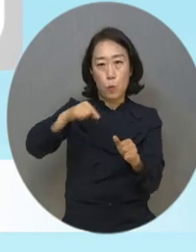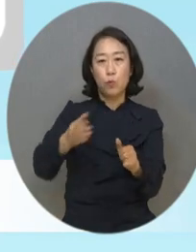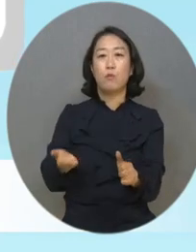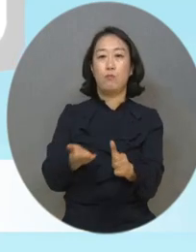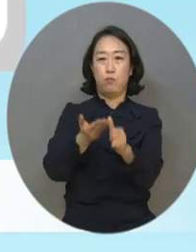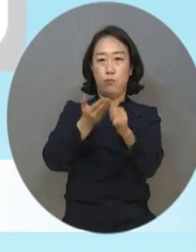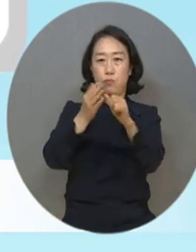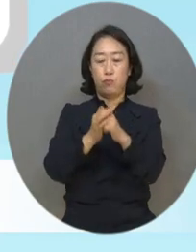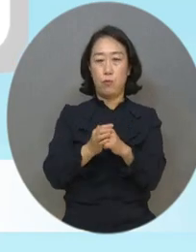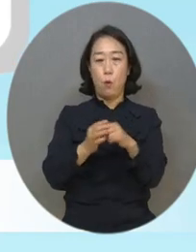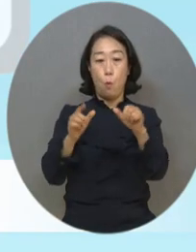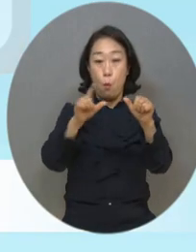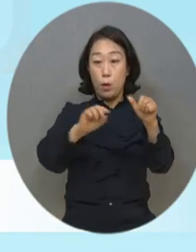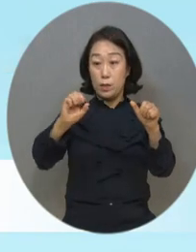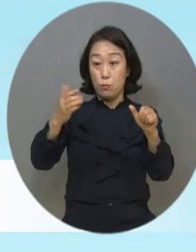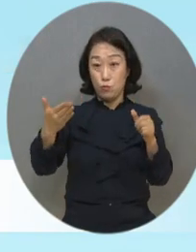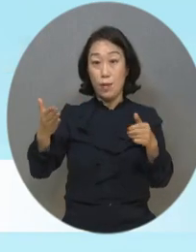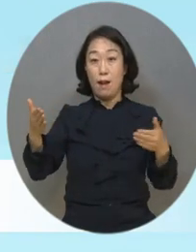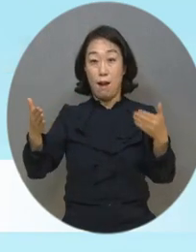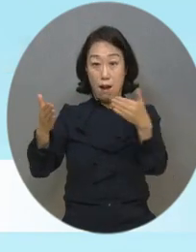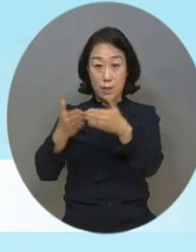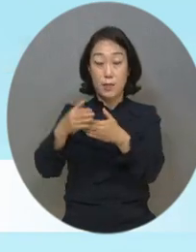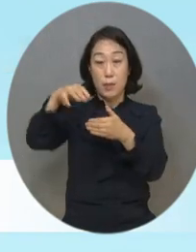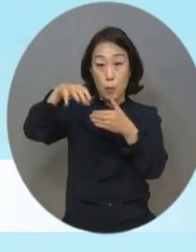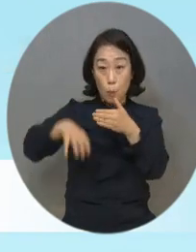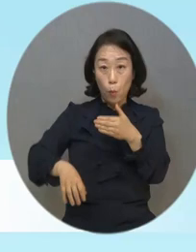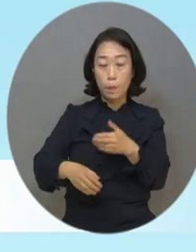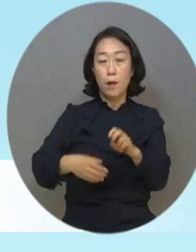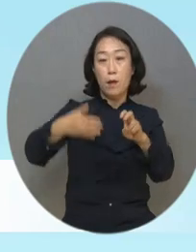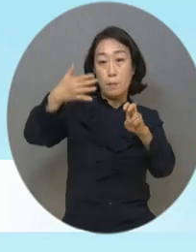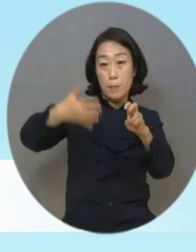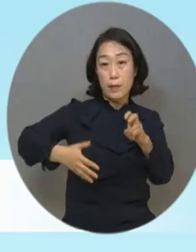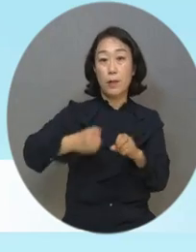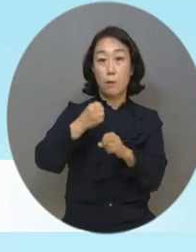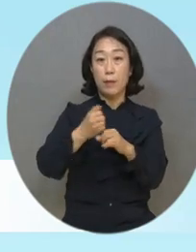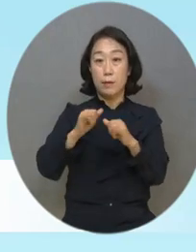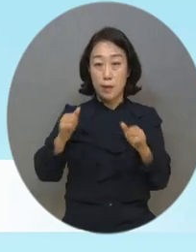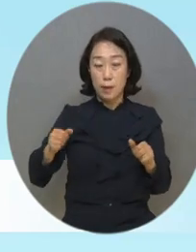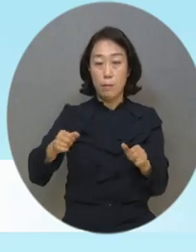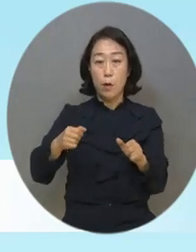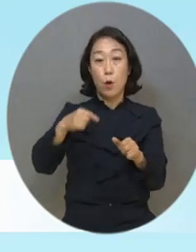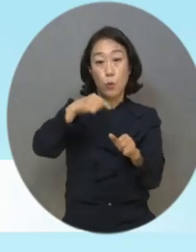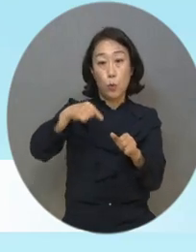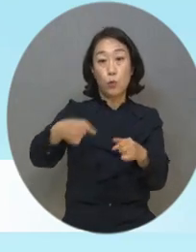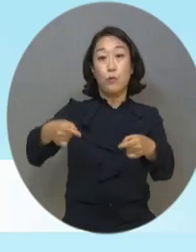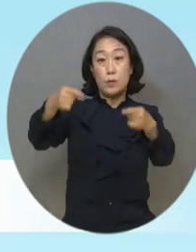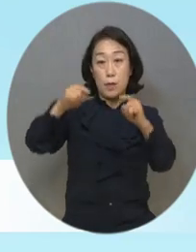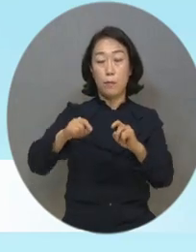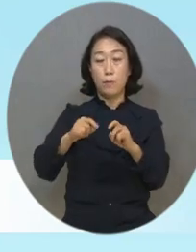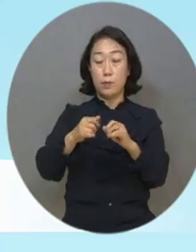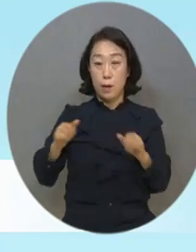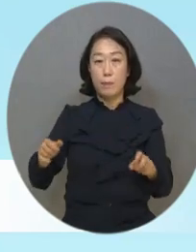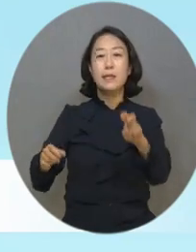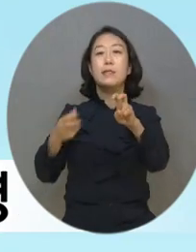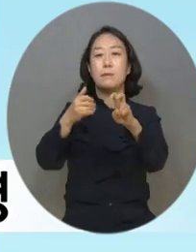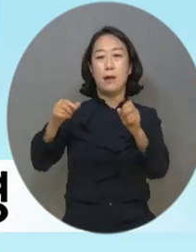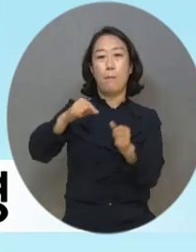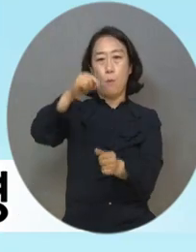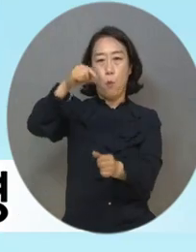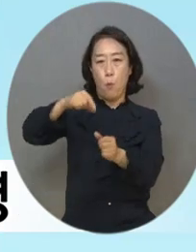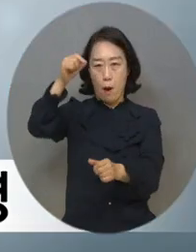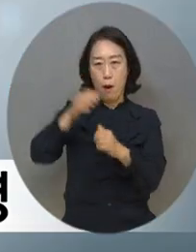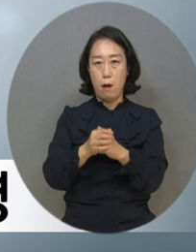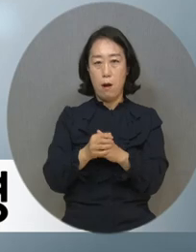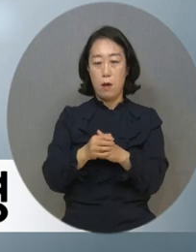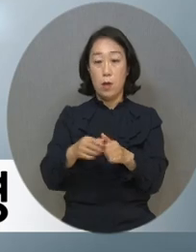오는 29일까지 복지tv에서는 장애인 미디어 크리에이터 양성교육 참여자 20명을 모집합니다 이번